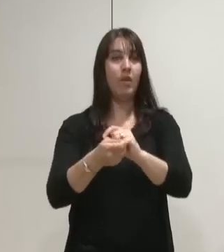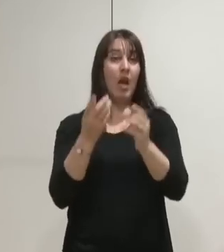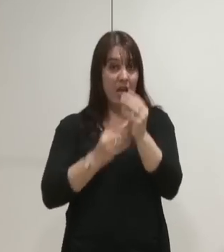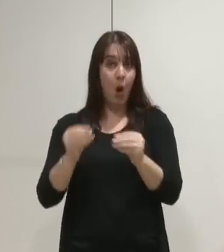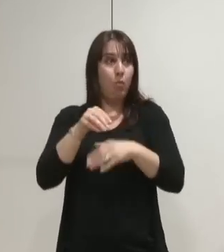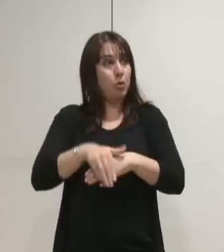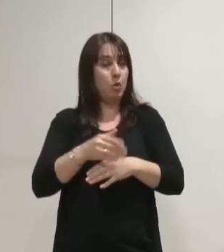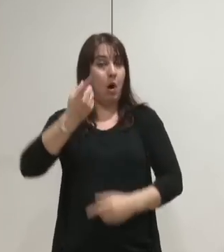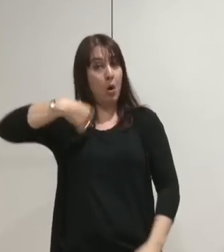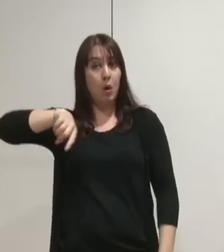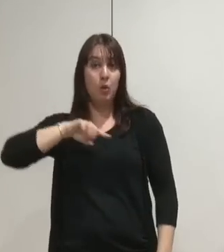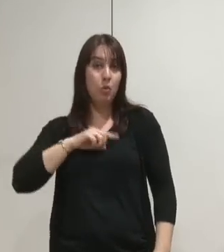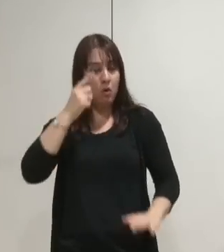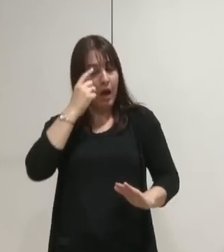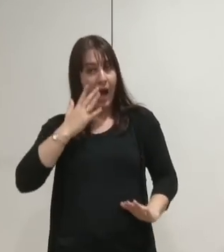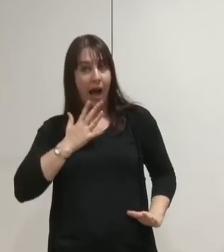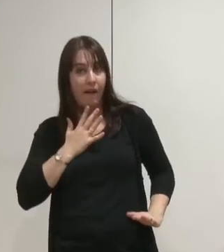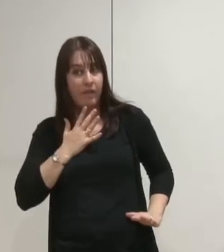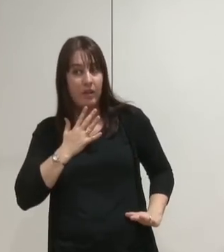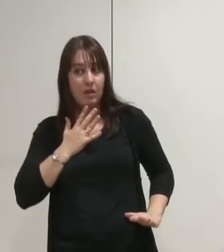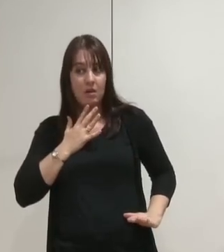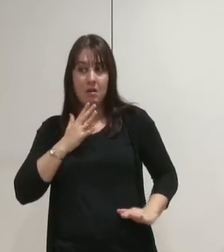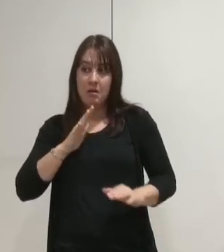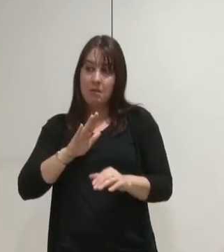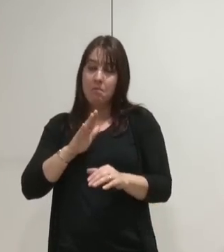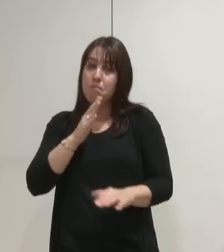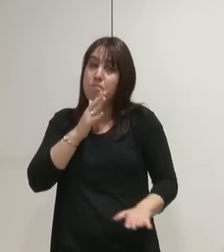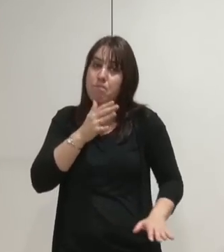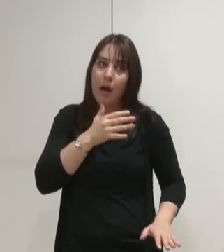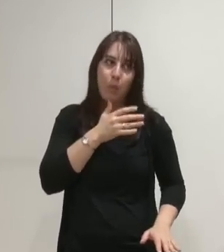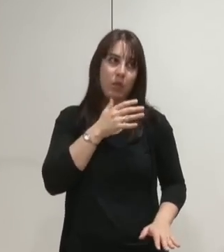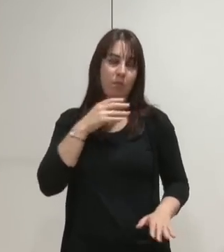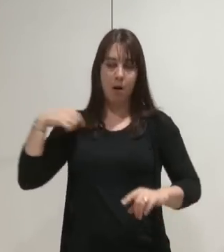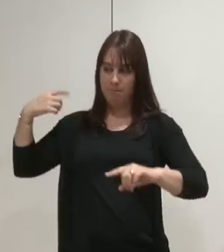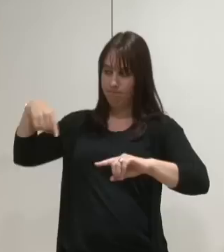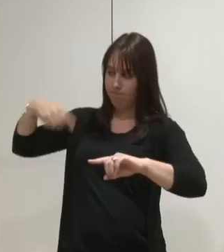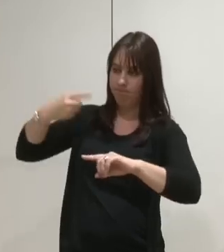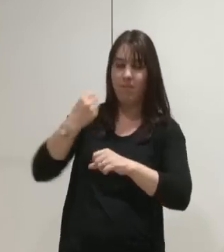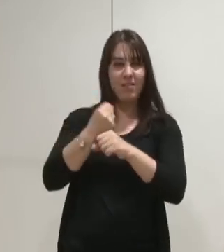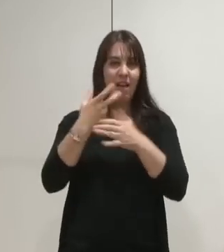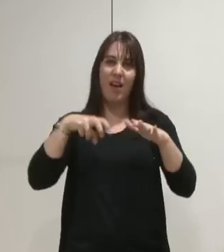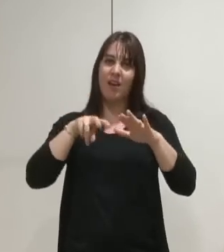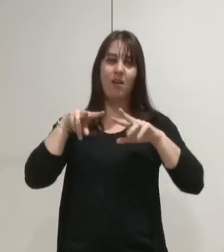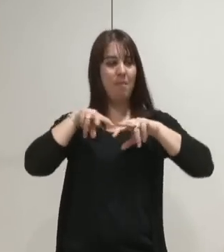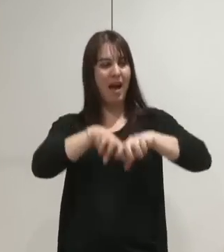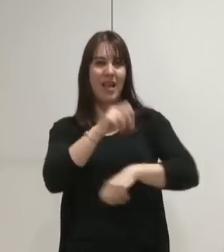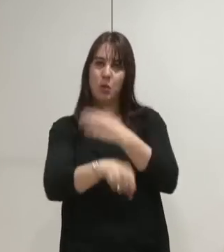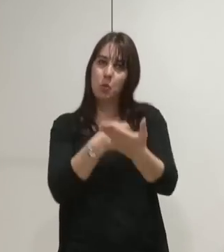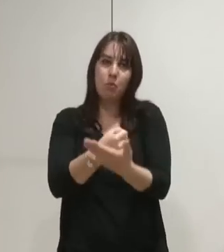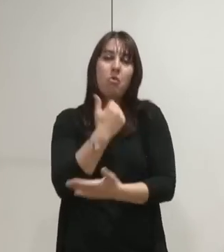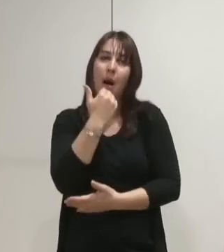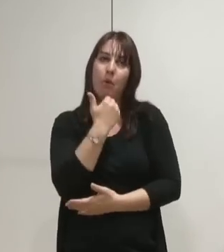nous considérons que nous n'avons pas fait nous n'avons pas pu faire le travail d'analyse jusqu'au bout étant donné les